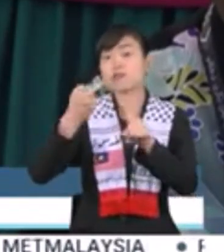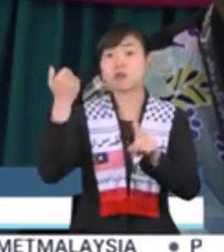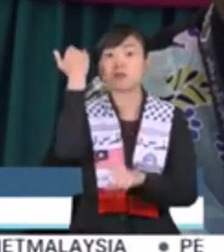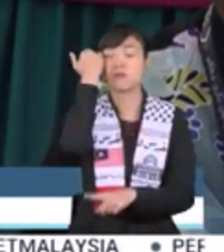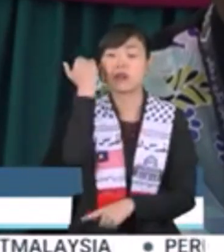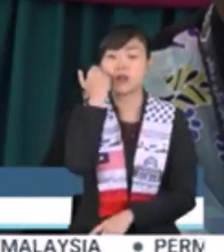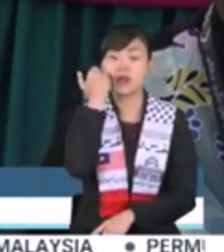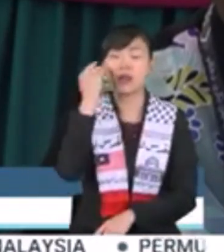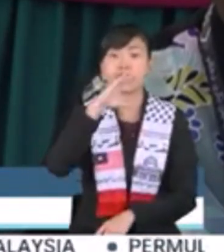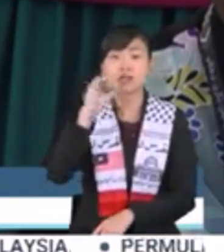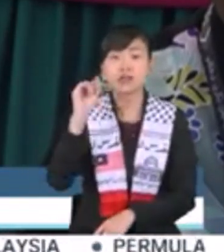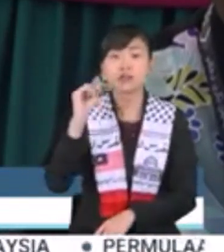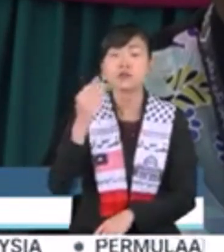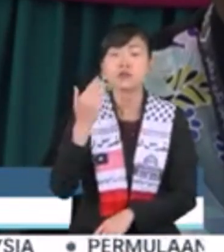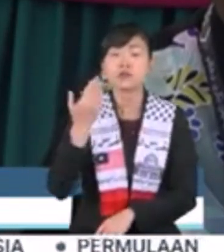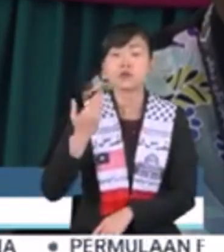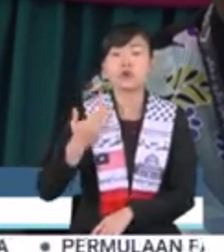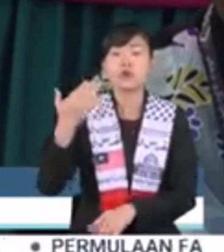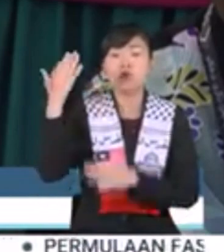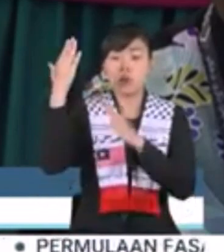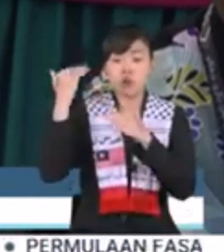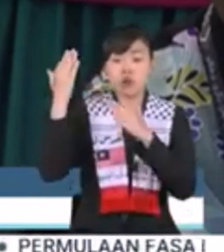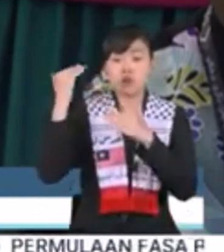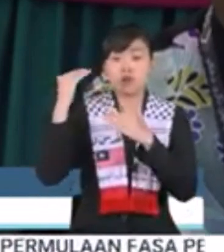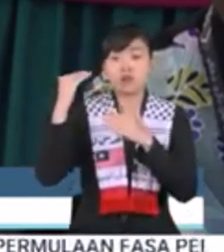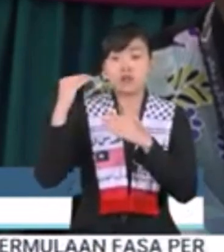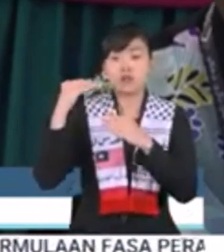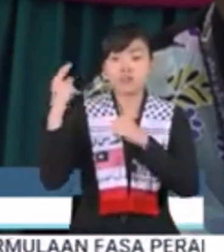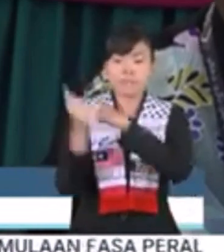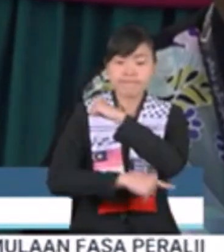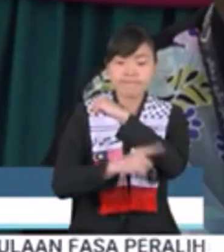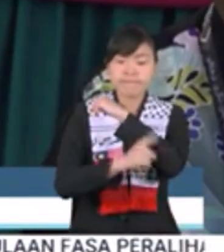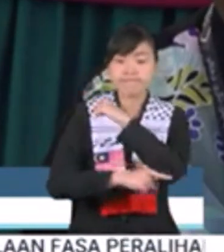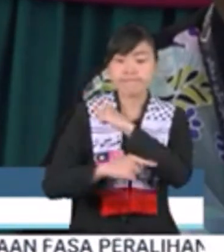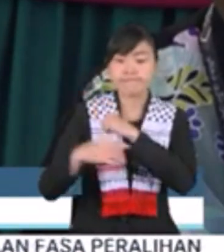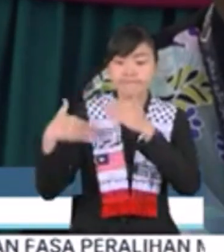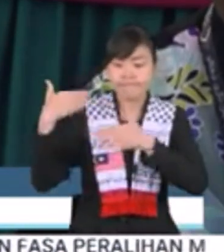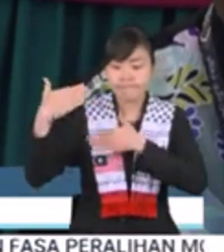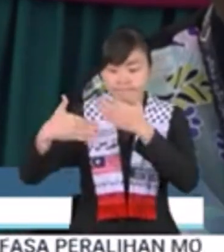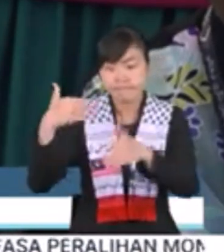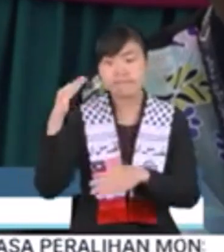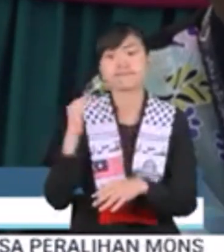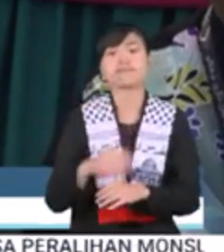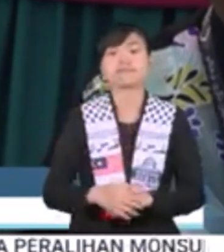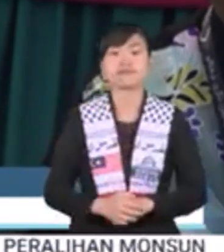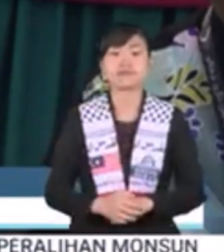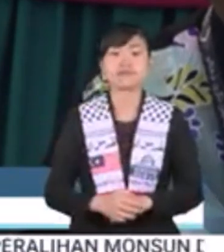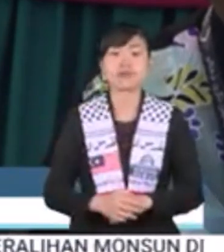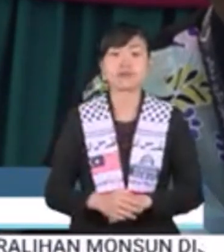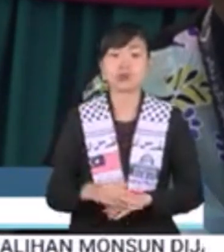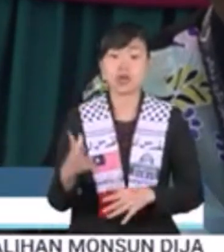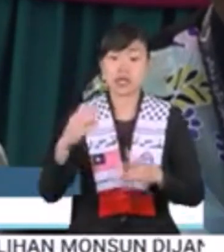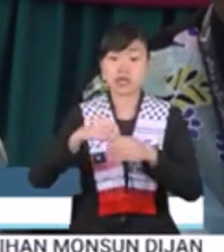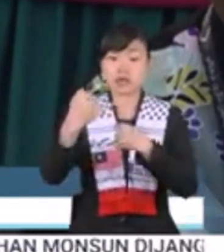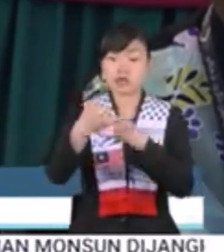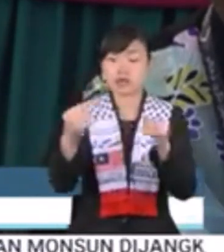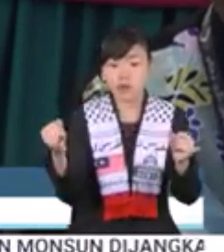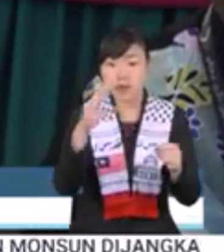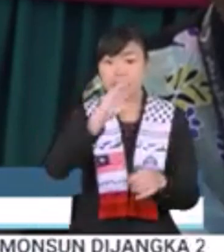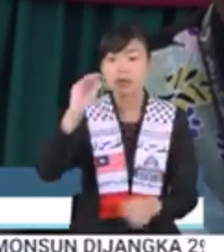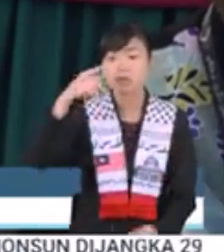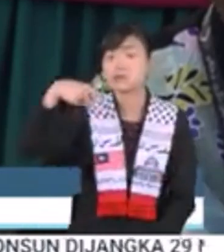mahkamah dan insya-allah tindakan Tata tertik akan menyusun dan di sini pun kita di peringkat jabatan dan juga PPD